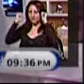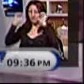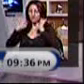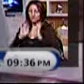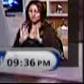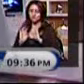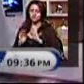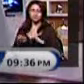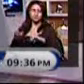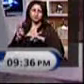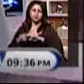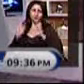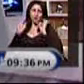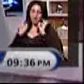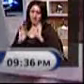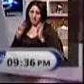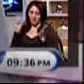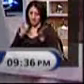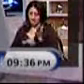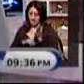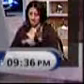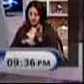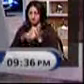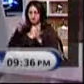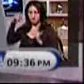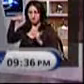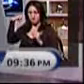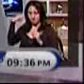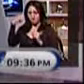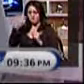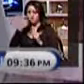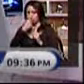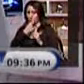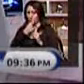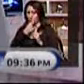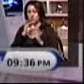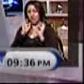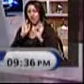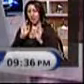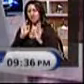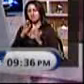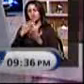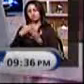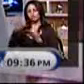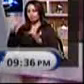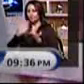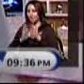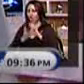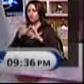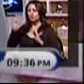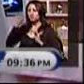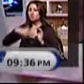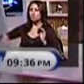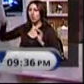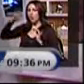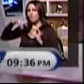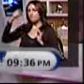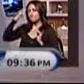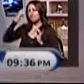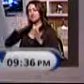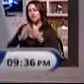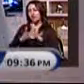غير انه لابد ان يرضخ الاخوان المسلمون لارادة الشعب ويعملوا انتخابات رئاسية مبكرة. نعم.